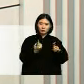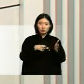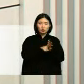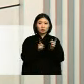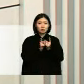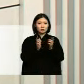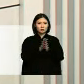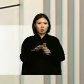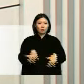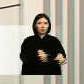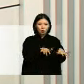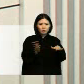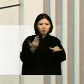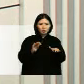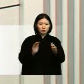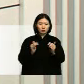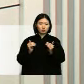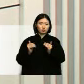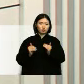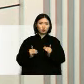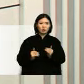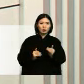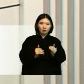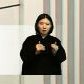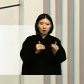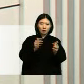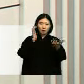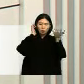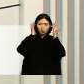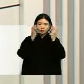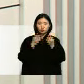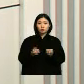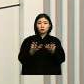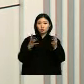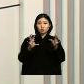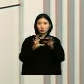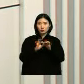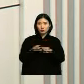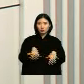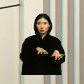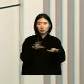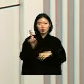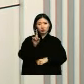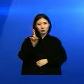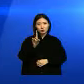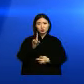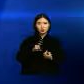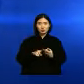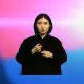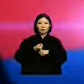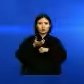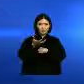담그시는데요. 하지만 준비 과정이 만만치는 않죠. 축제를 통한 김장은 어떨까요? 신승훈 기자입니다.